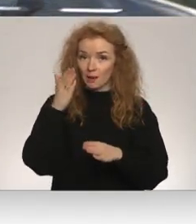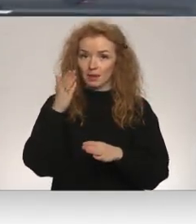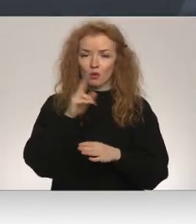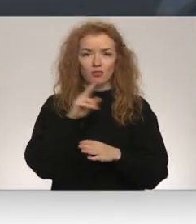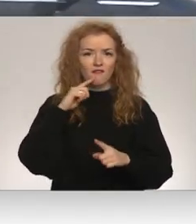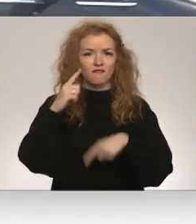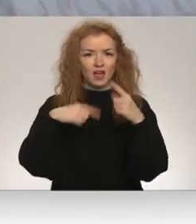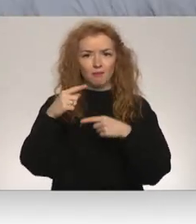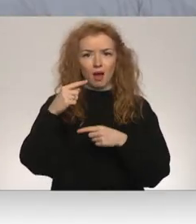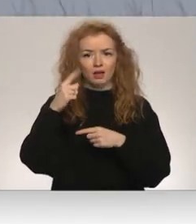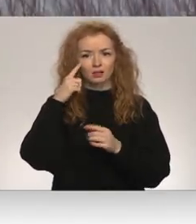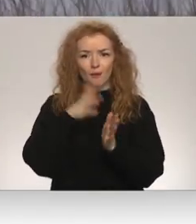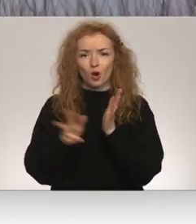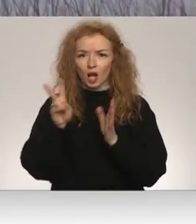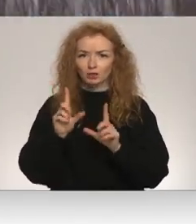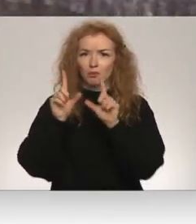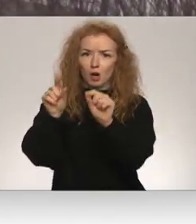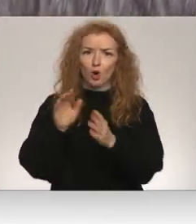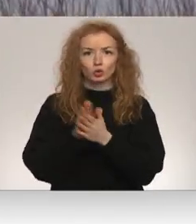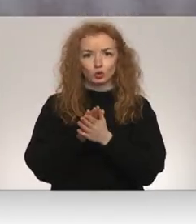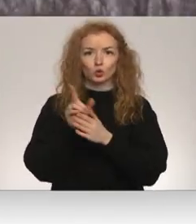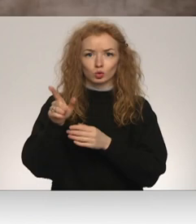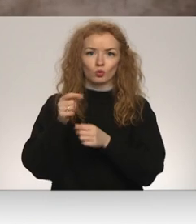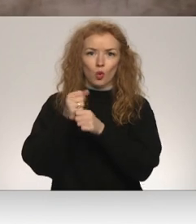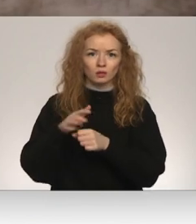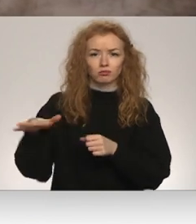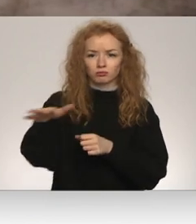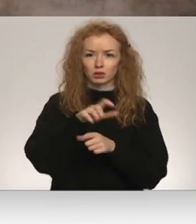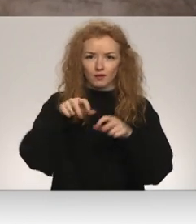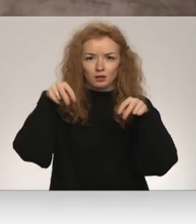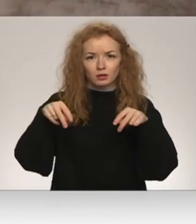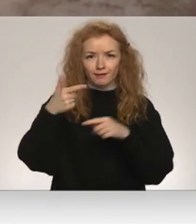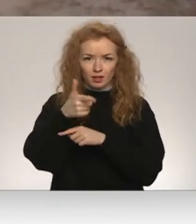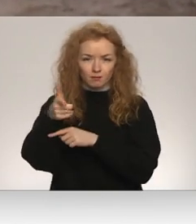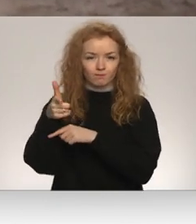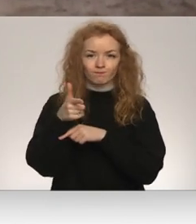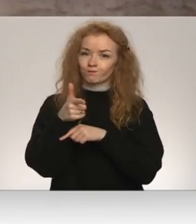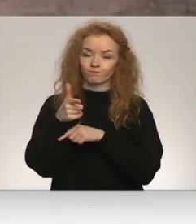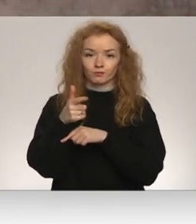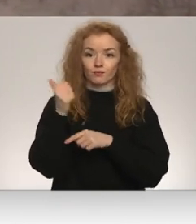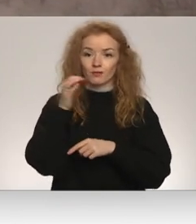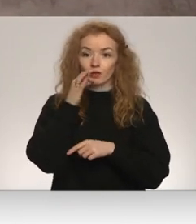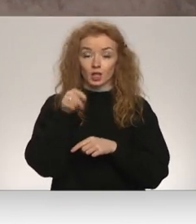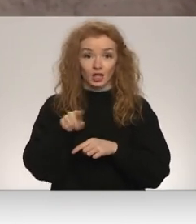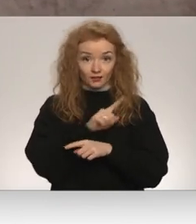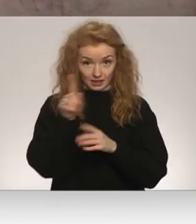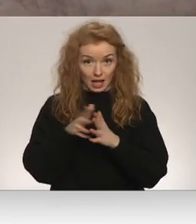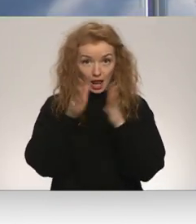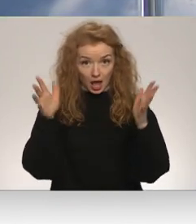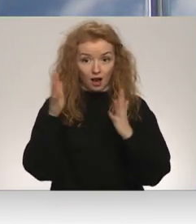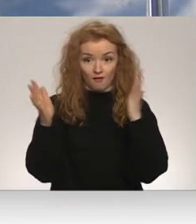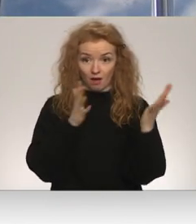tie romantiķi, kas dodas uz ostas moliem filmēt un fotografēt, un tādu šodien ne mazums. Un šī ir tā lielākā vētra šogad kādu